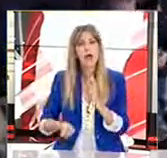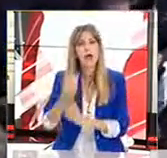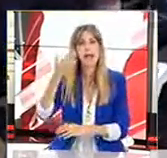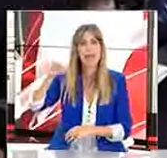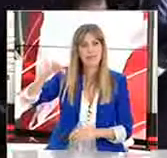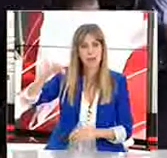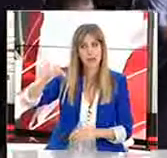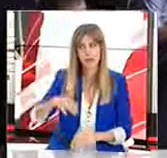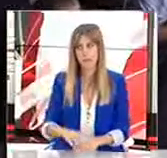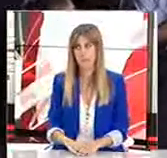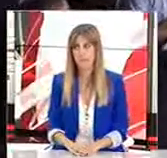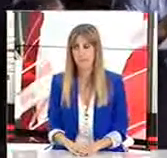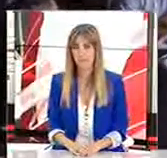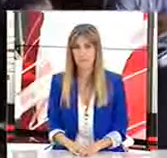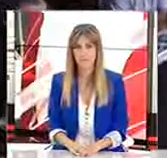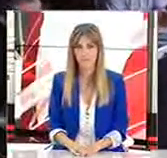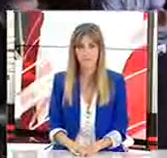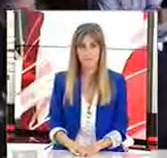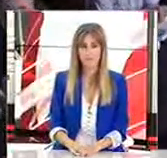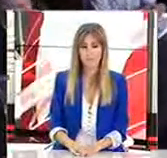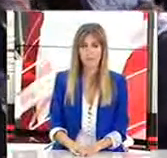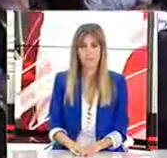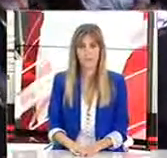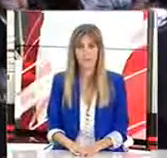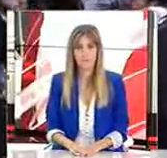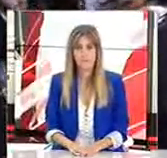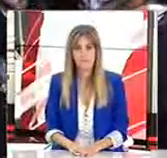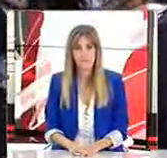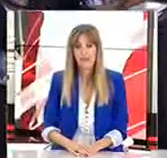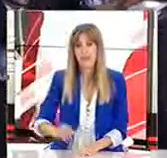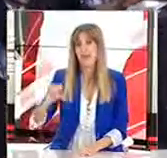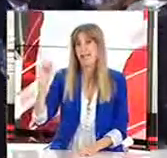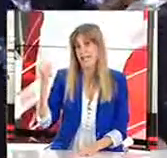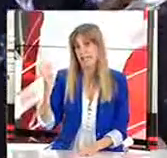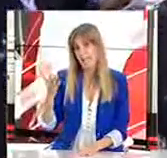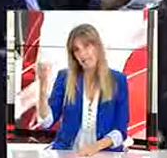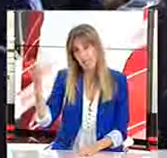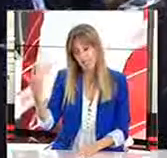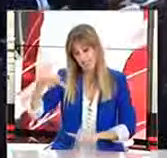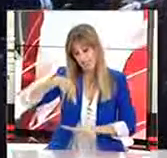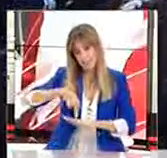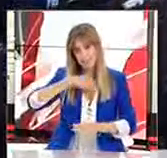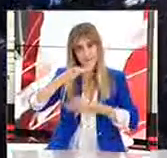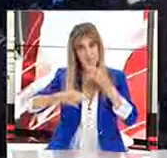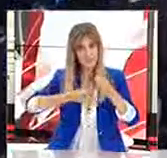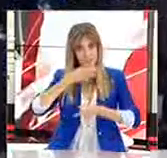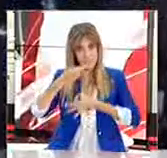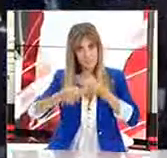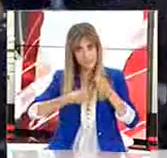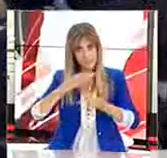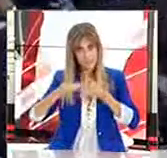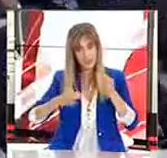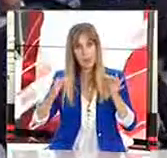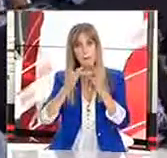Μια σειρά από τα μέτρα που εξαγγείλατε χθες, Πρόεδρε, όπως η μείωση... Εδώ, στα